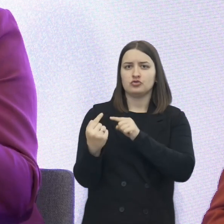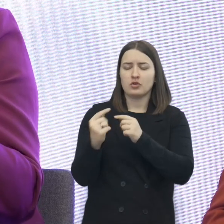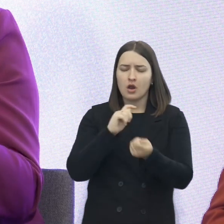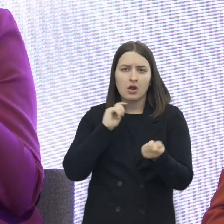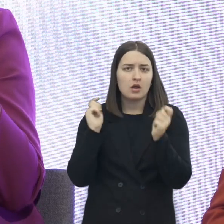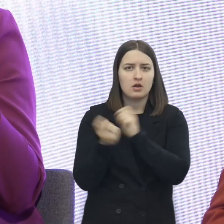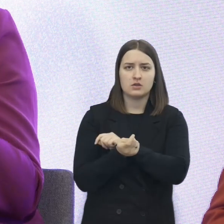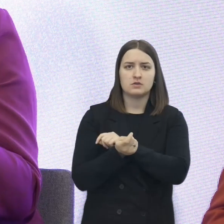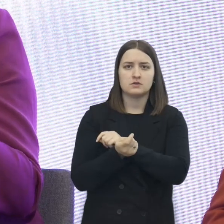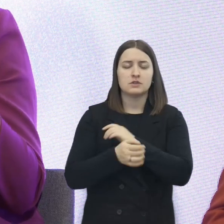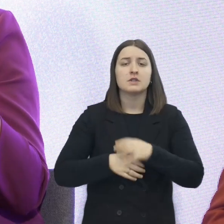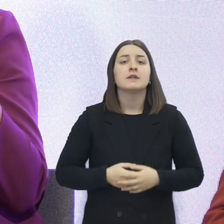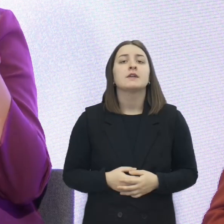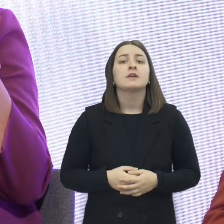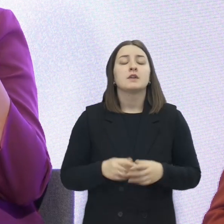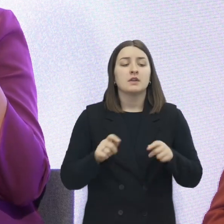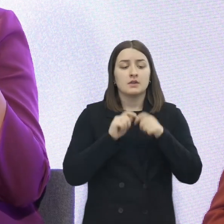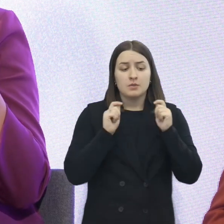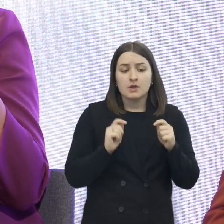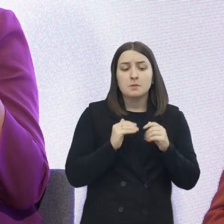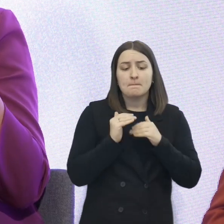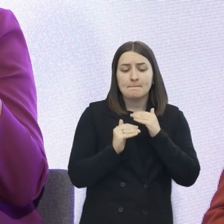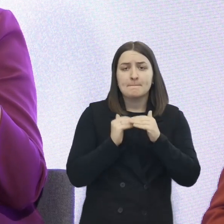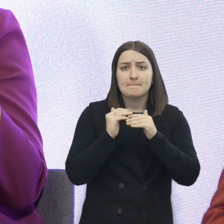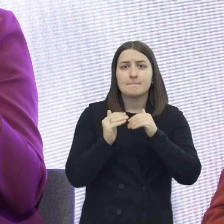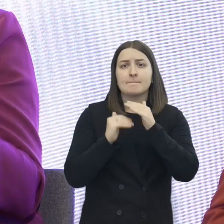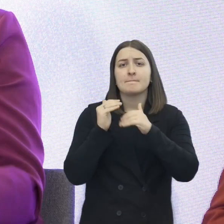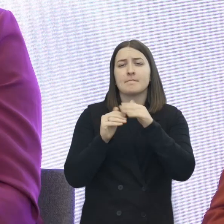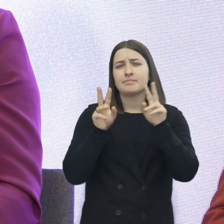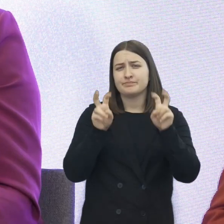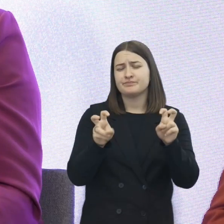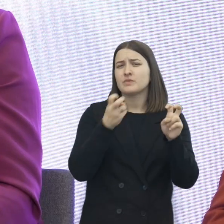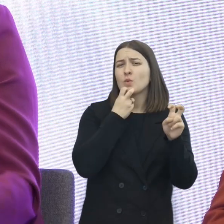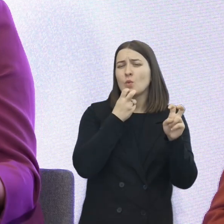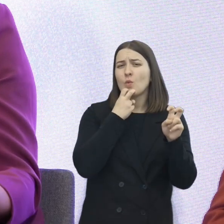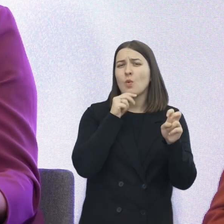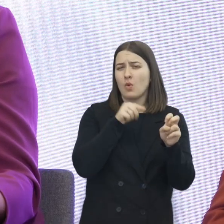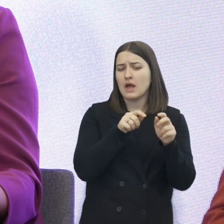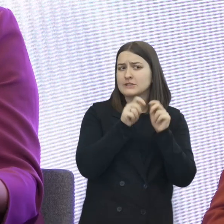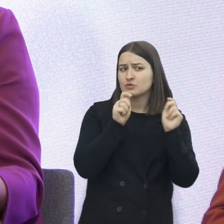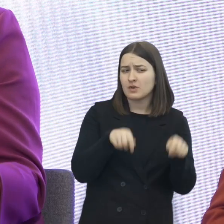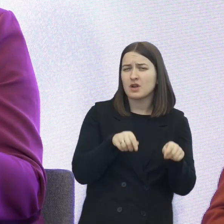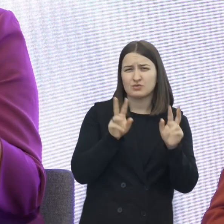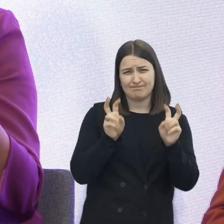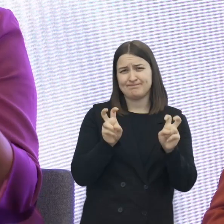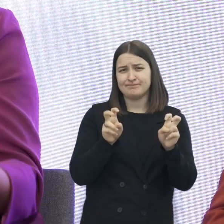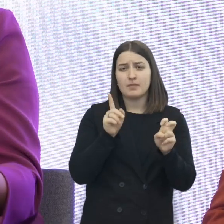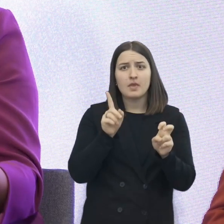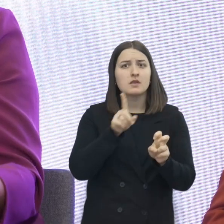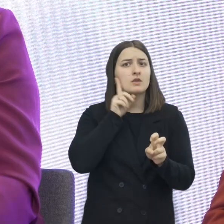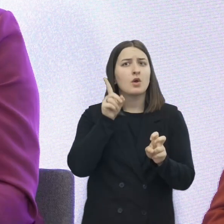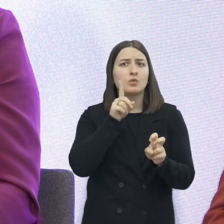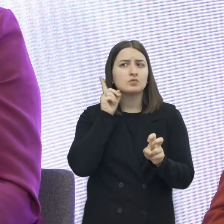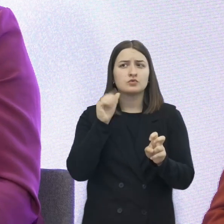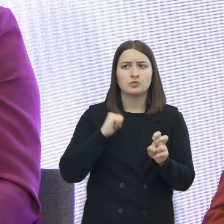labai nuo mažų dalykų, nuo vadinamų juokelių, aš dedu į kabutes, nes tai nėra juokeliai, bet jauni žmonės tai priema